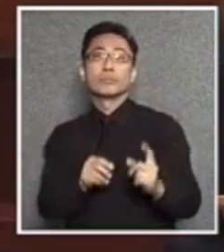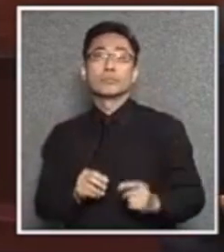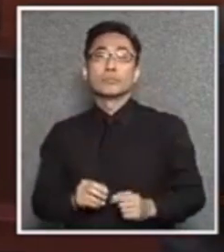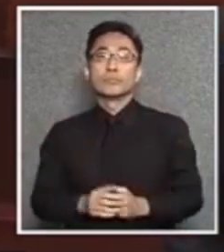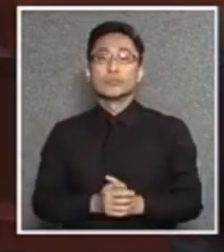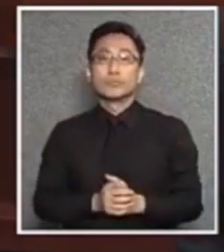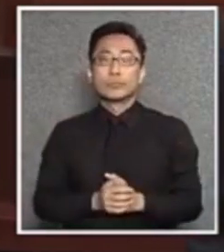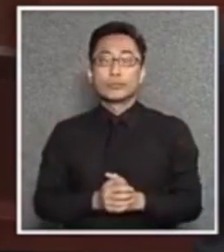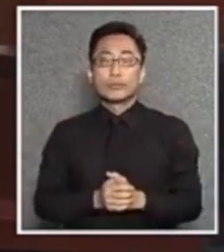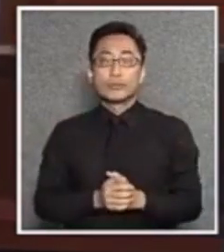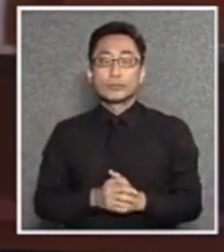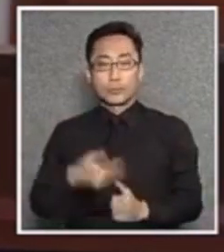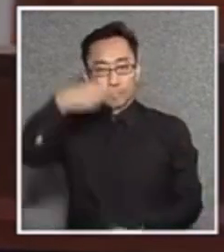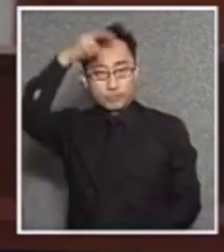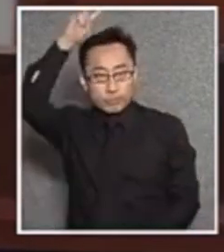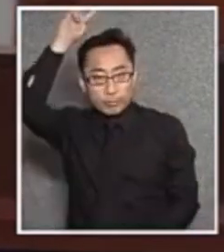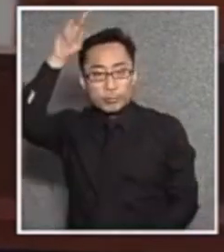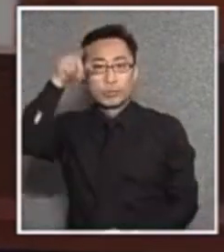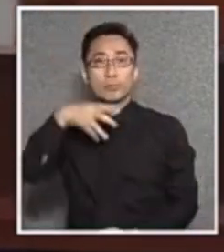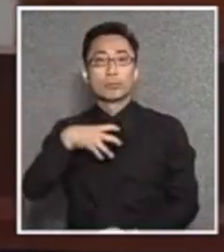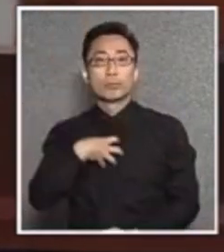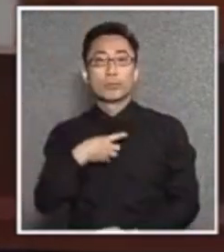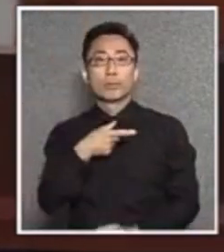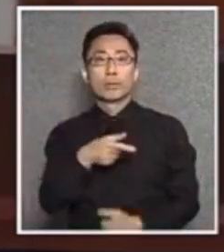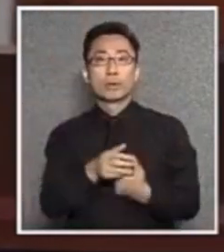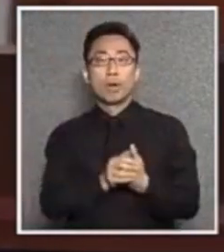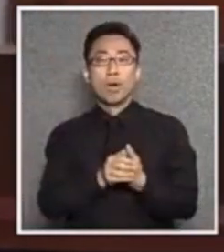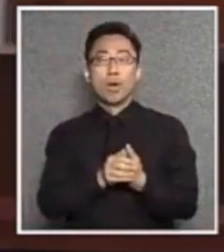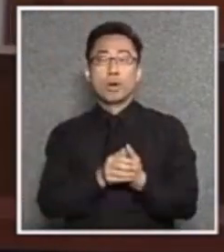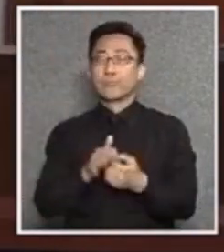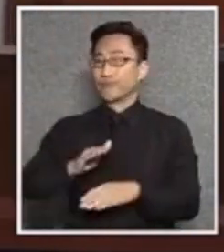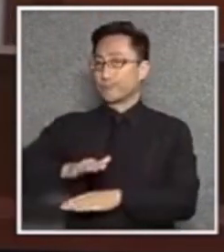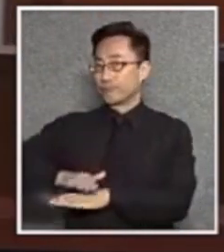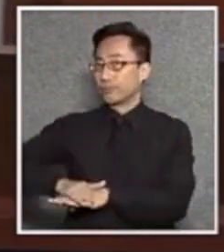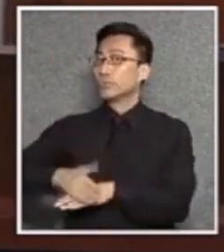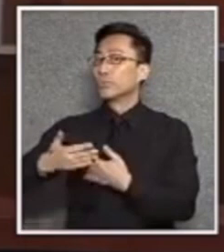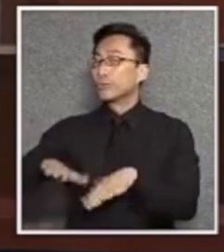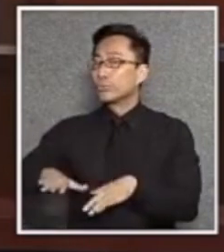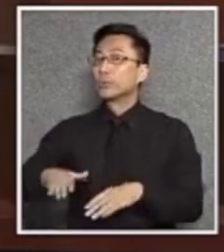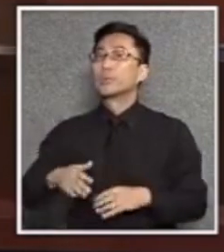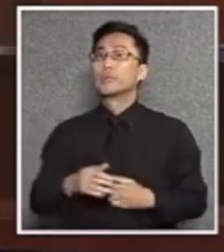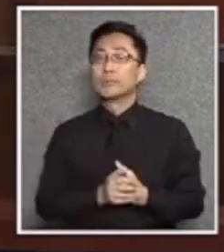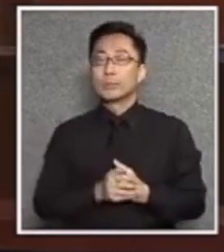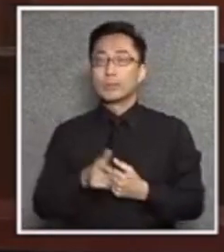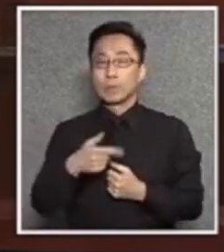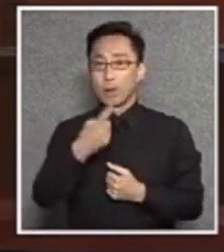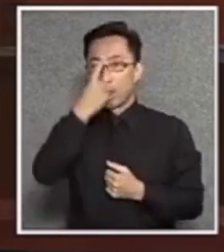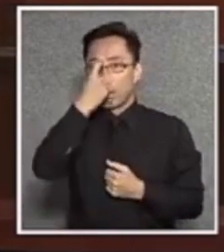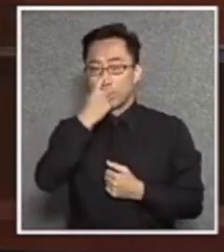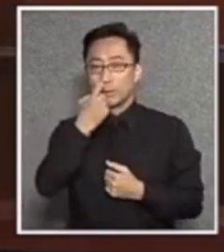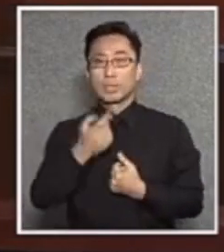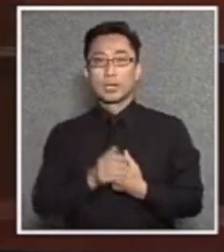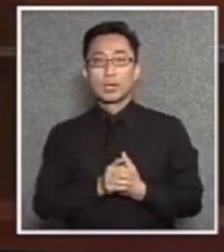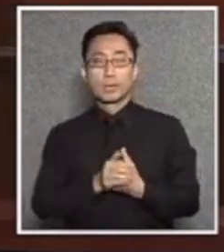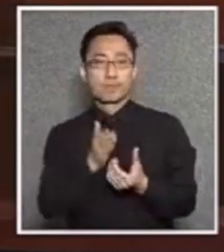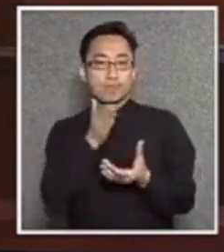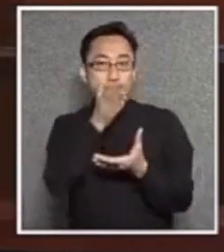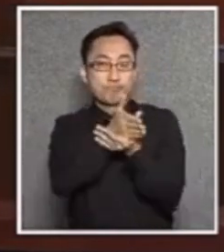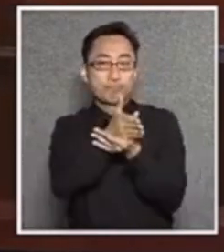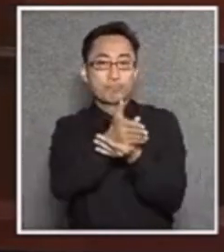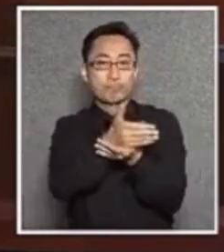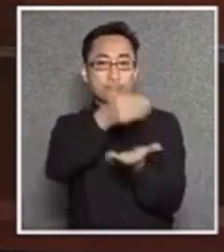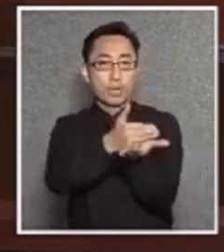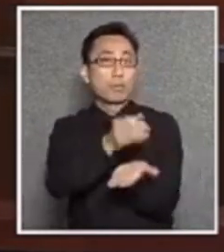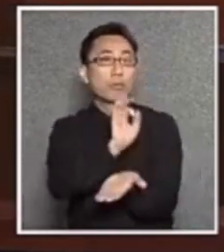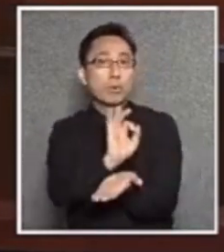對於菲方提到這個所謂 put behind 一說，梁振英一直不敢斬釘截鐵否認，只